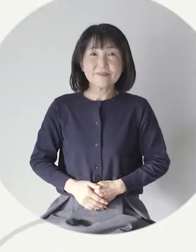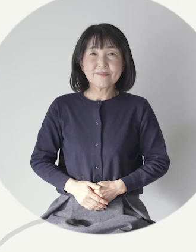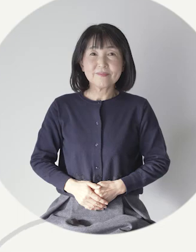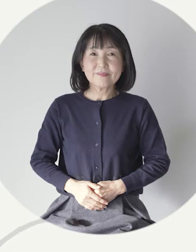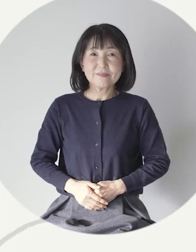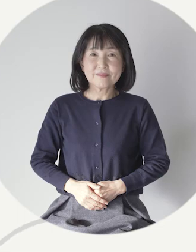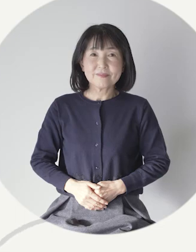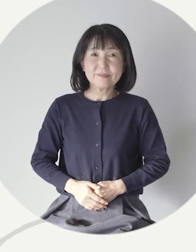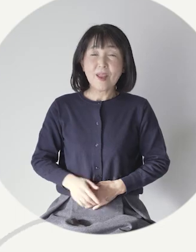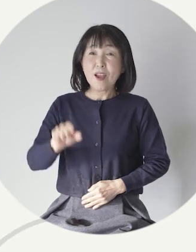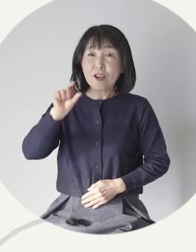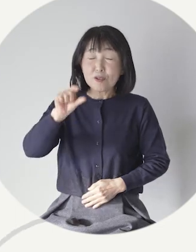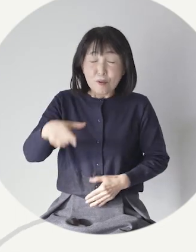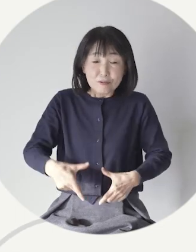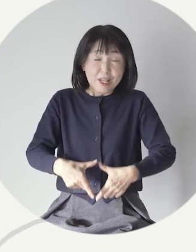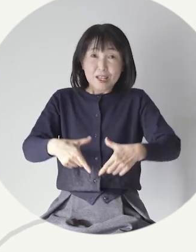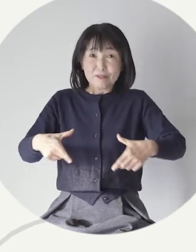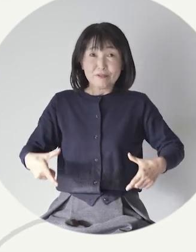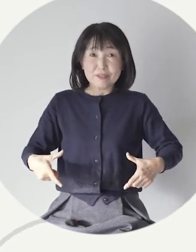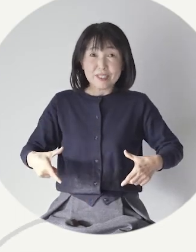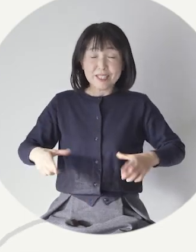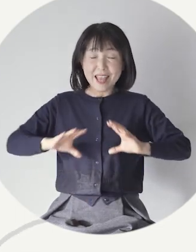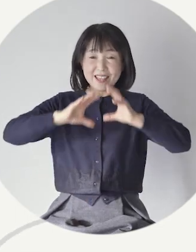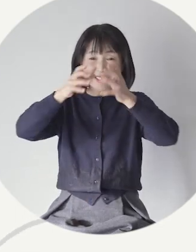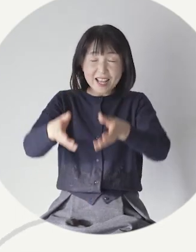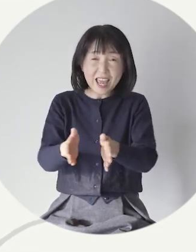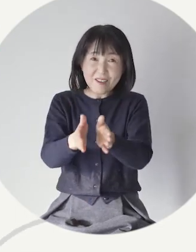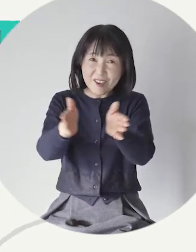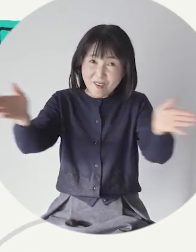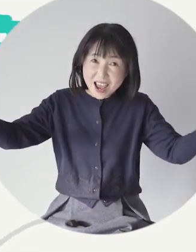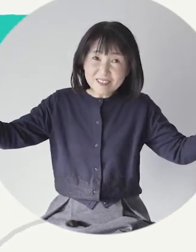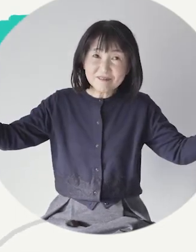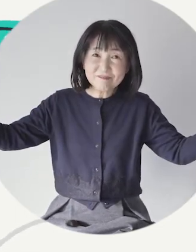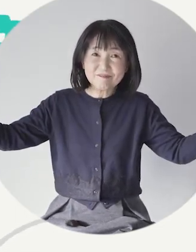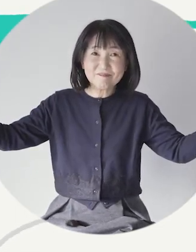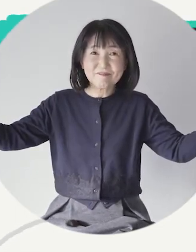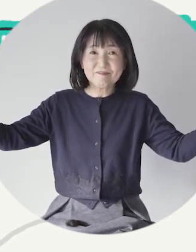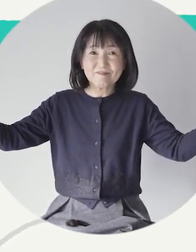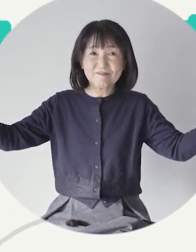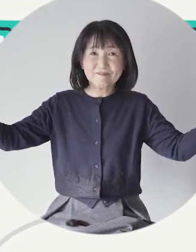海辺を走る電車。 踏み出した一歩で2人の世界は広がる。